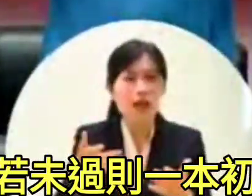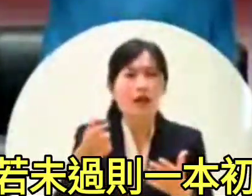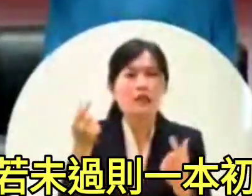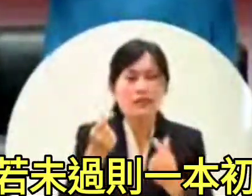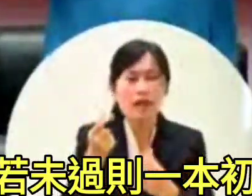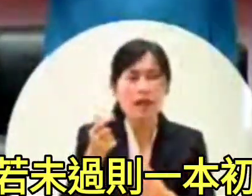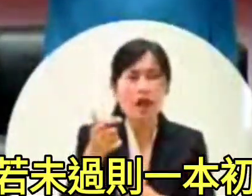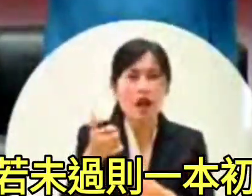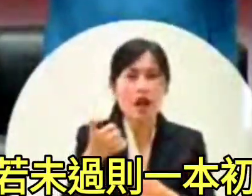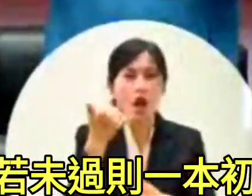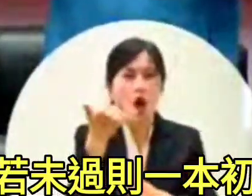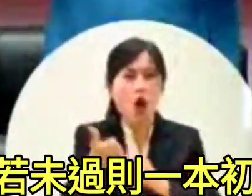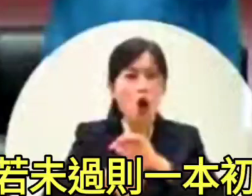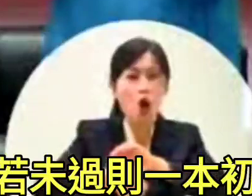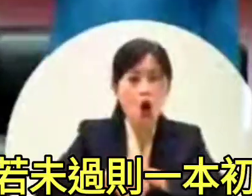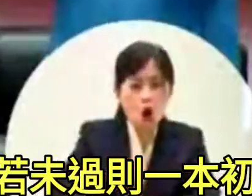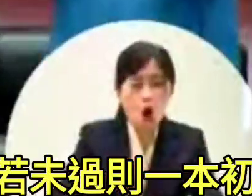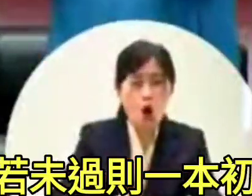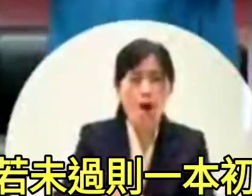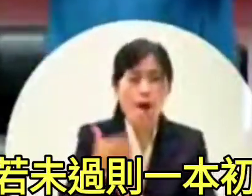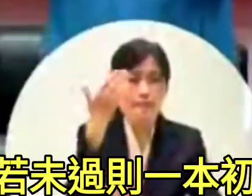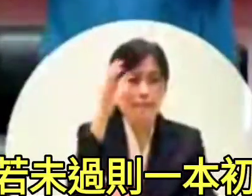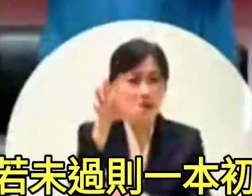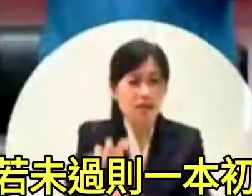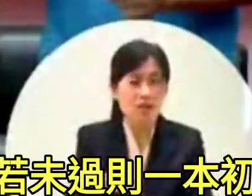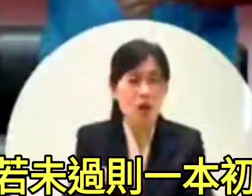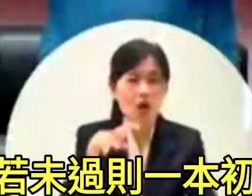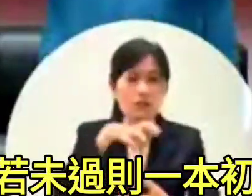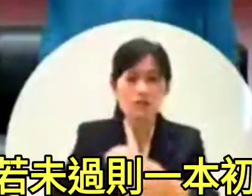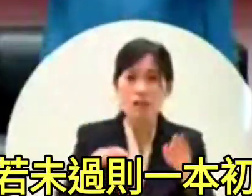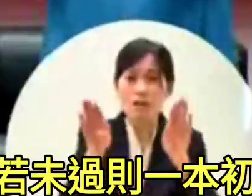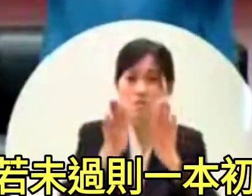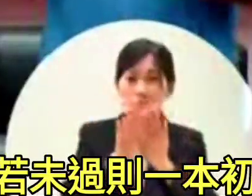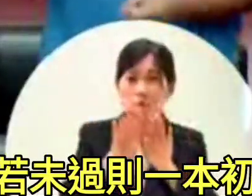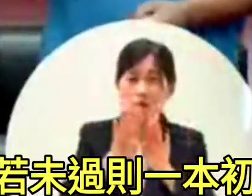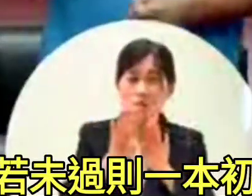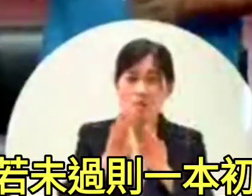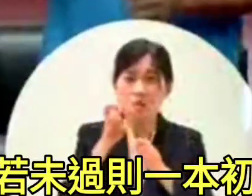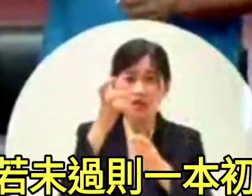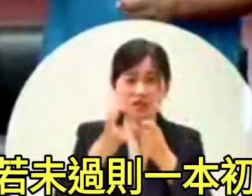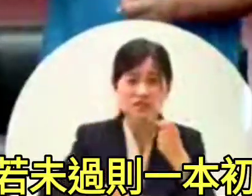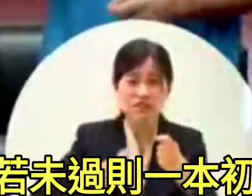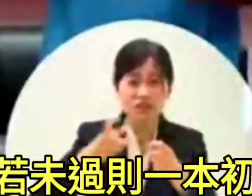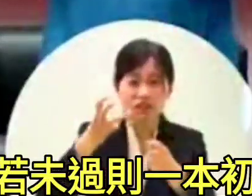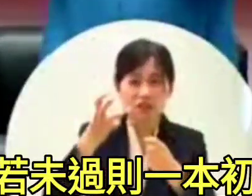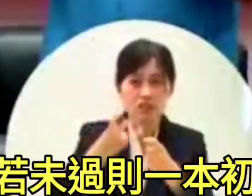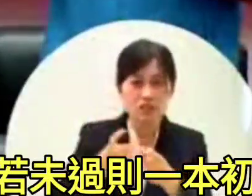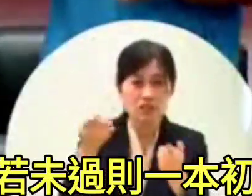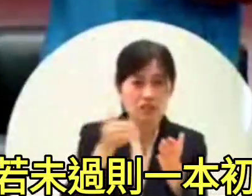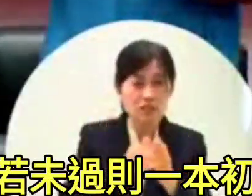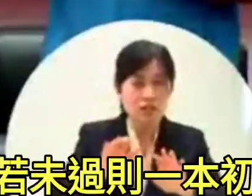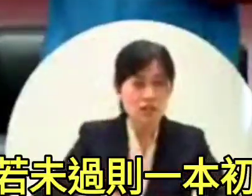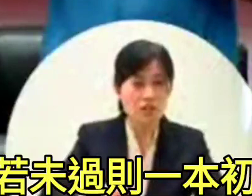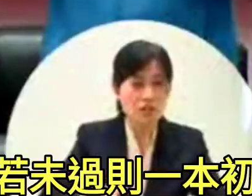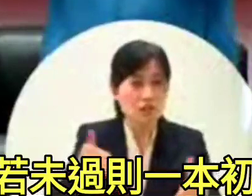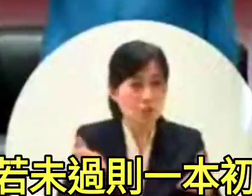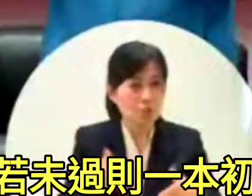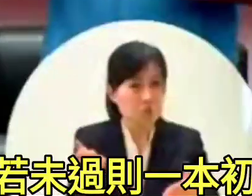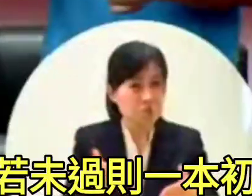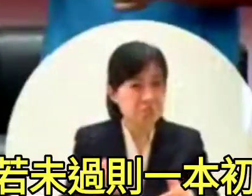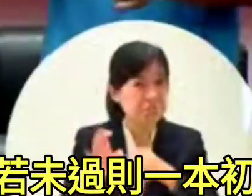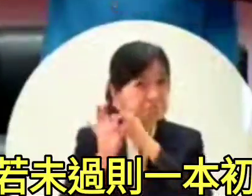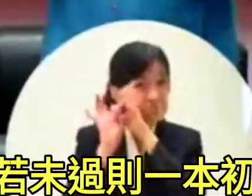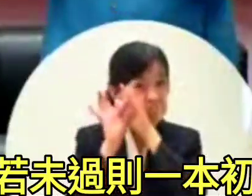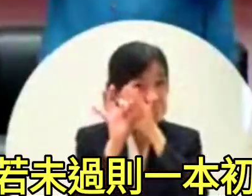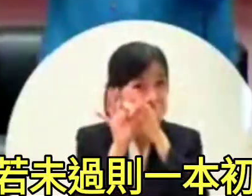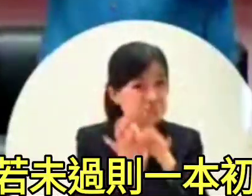美浓还有内门30年以来未完成的事项，是不是？本席在这边也